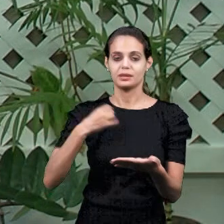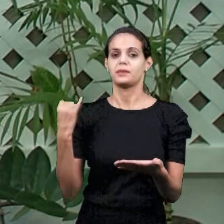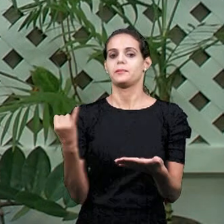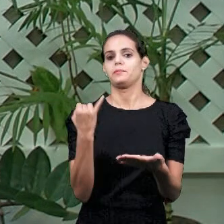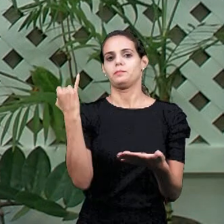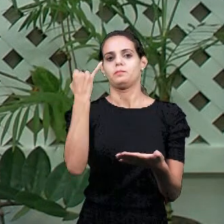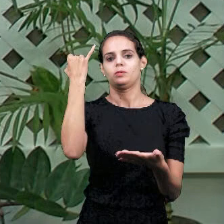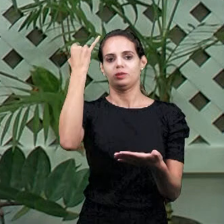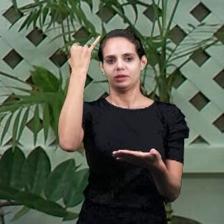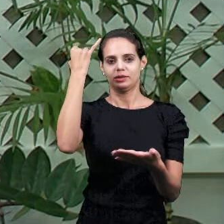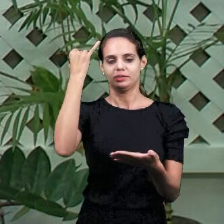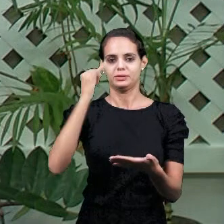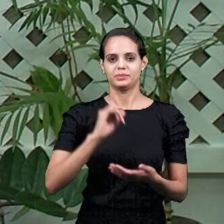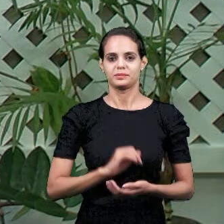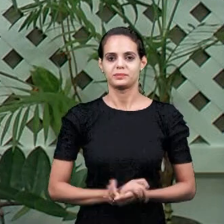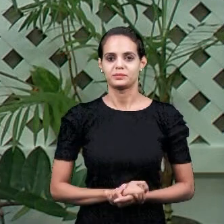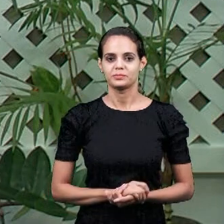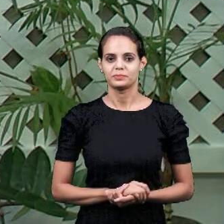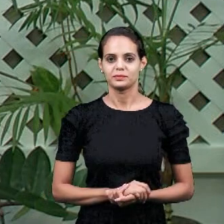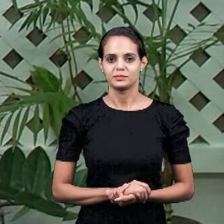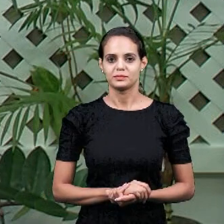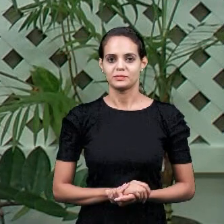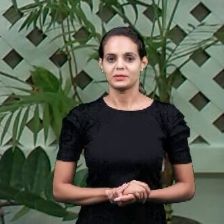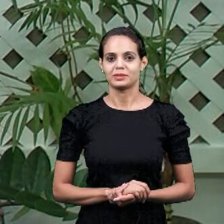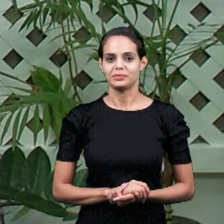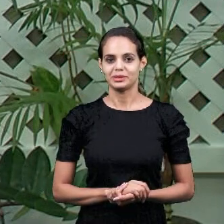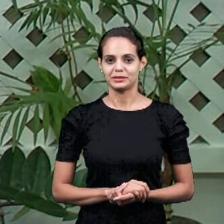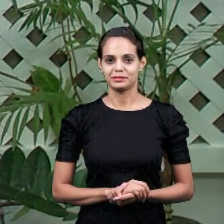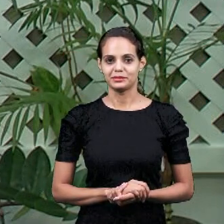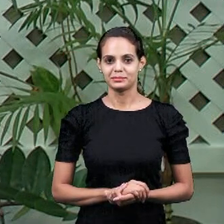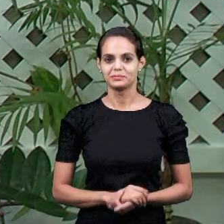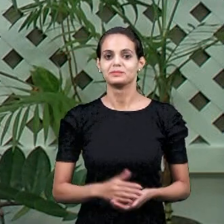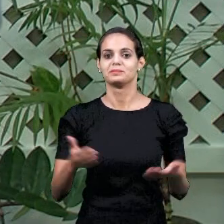moment, quelle personne pense,